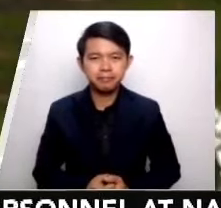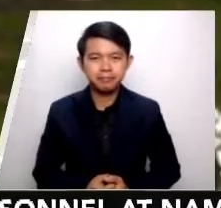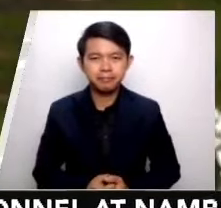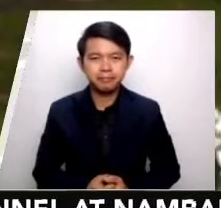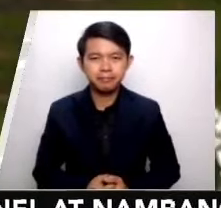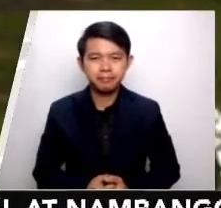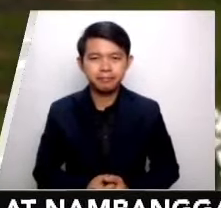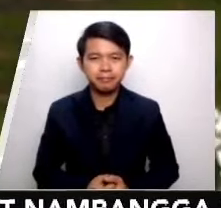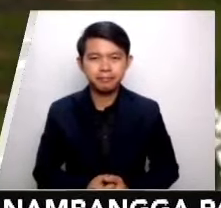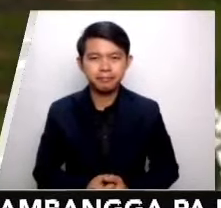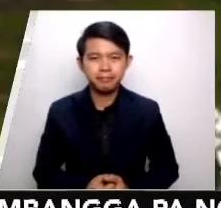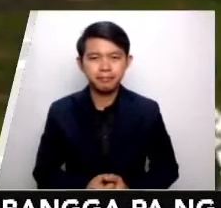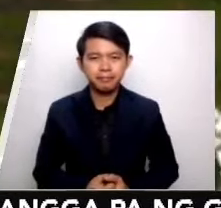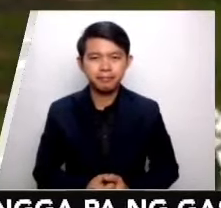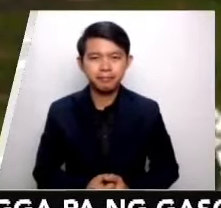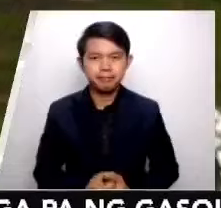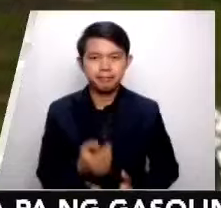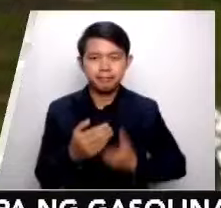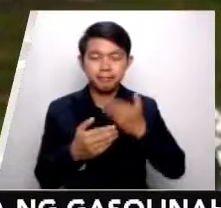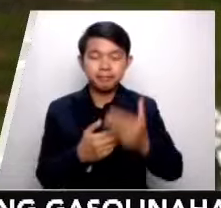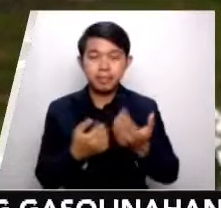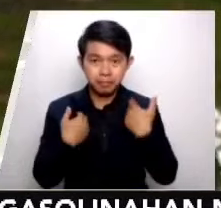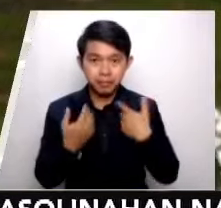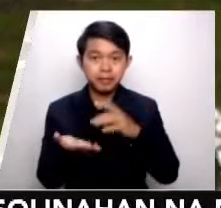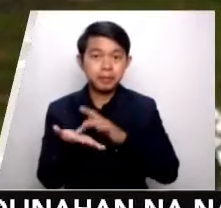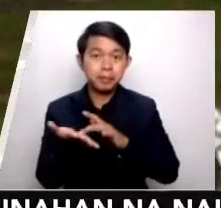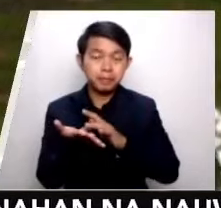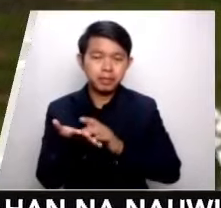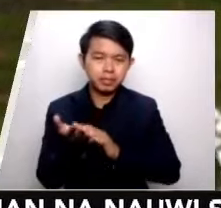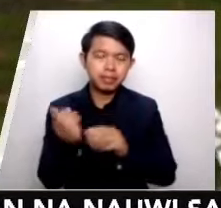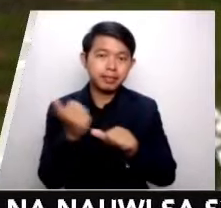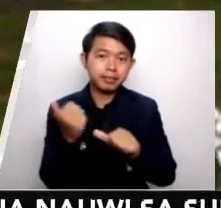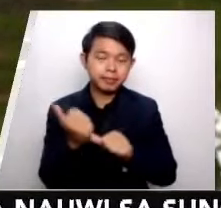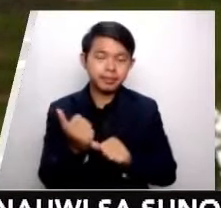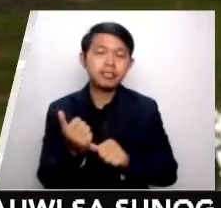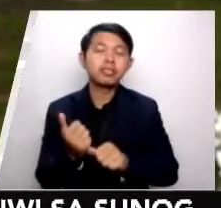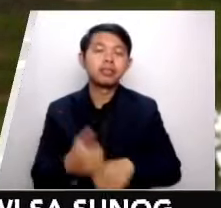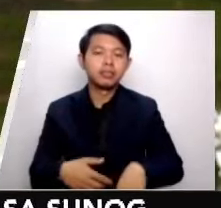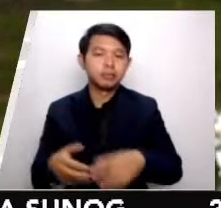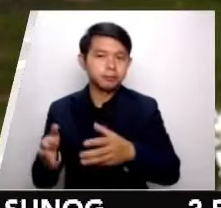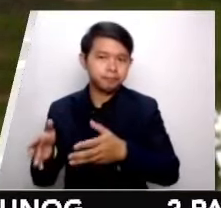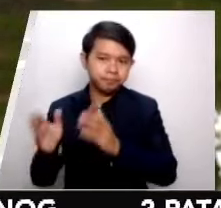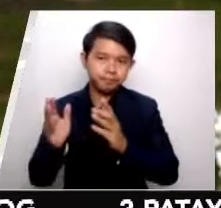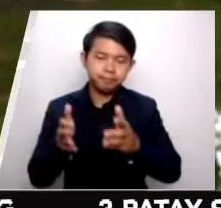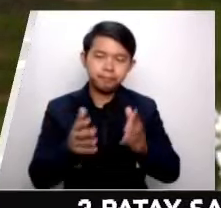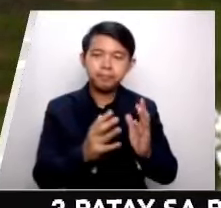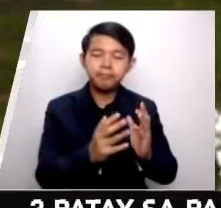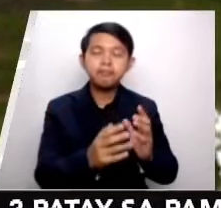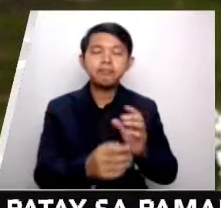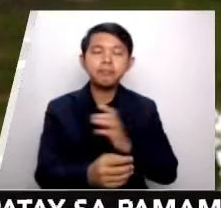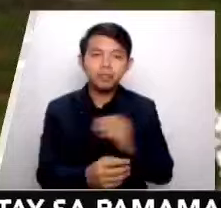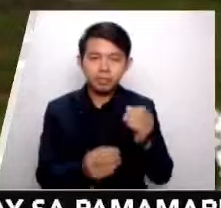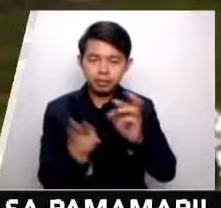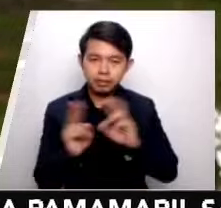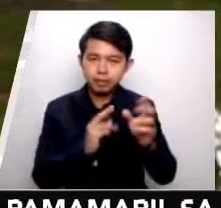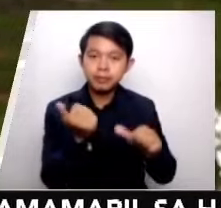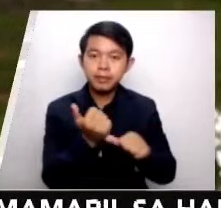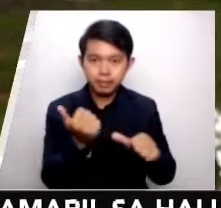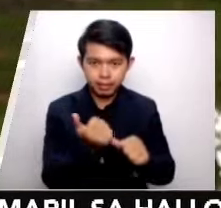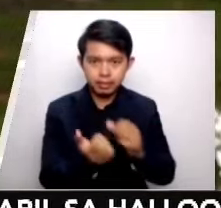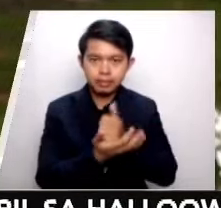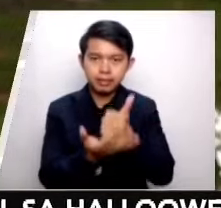Ato, may Medical Assistance Mobile at PNP Assistance Desk na handang umalalay sa pangangailangan ng mga bibisita dito sa Manila